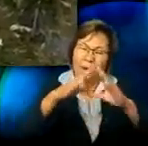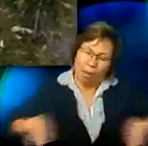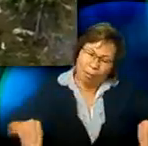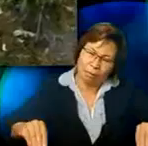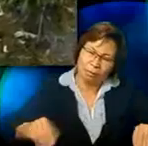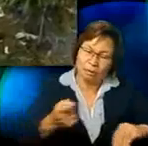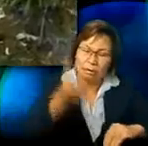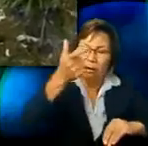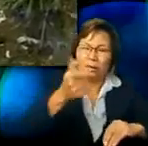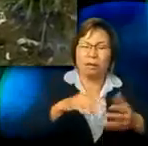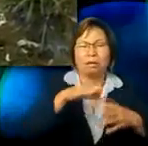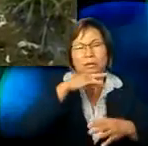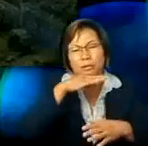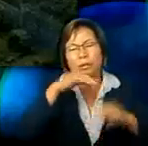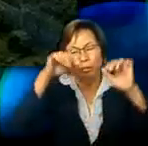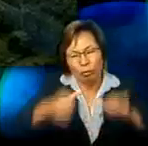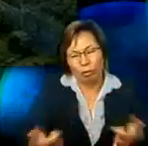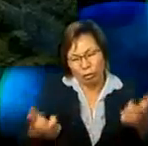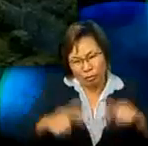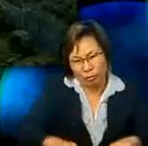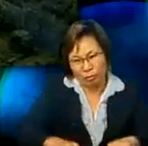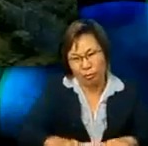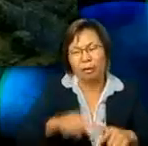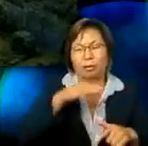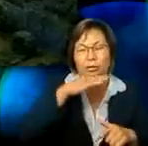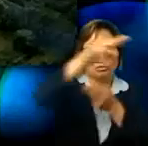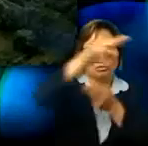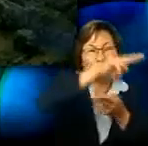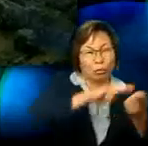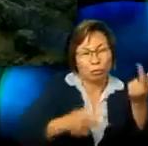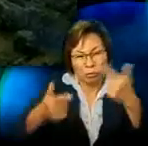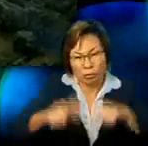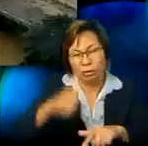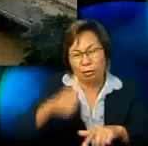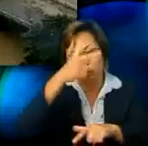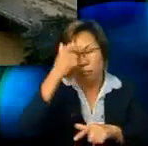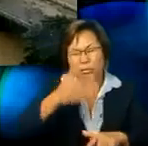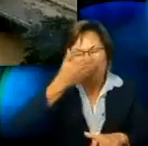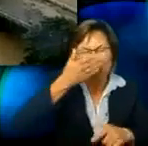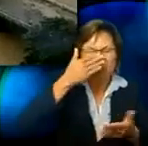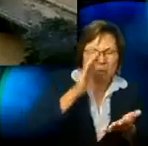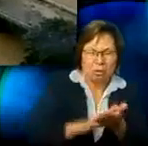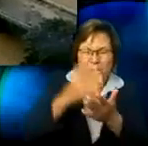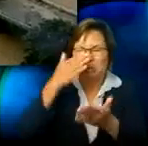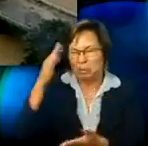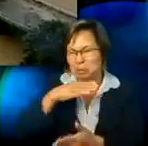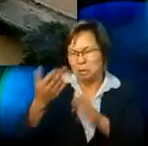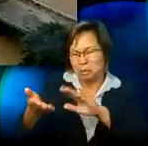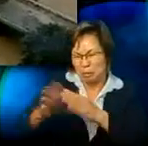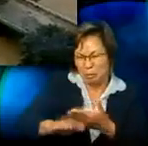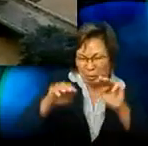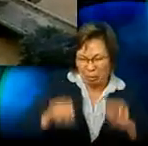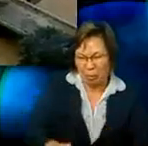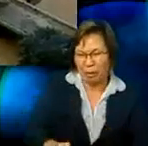mata. Kesan lain seperti pencemaran juga boleh berlaku. Pencemaran udara yang terjadi gara-gara bau busuk yang datangnya dari